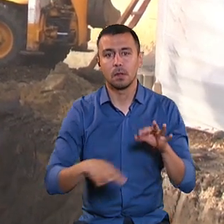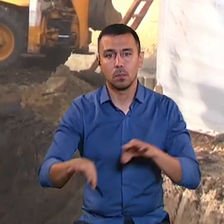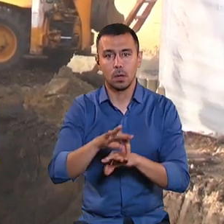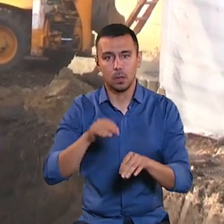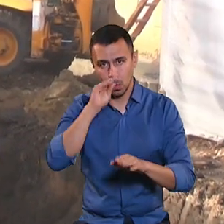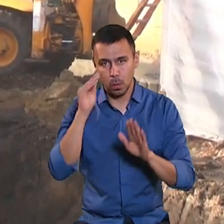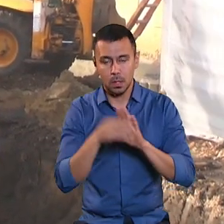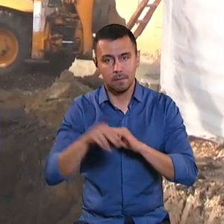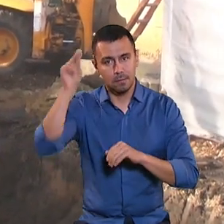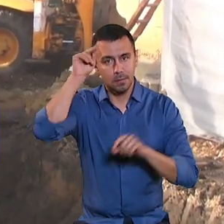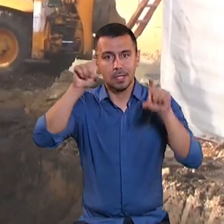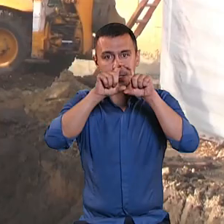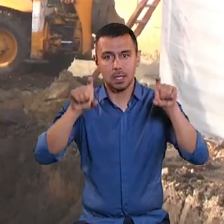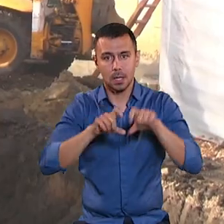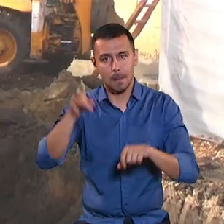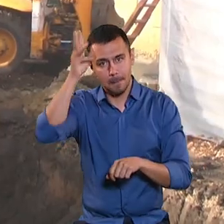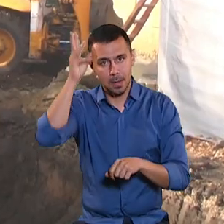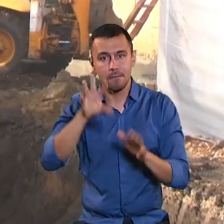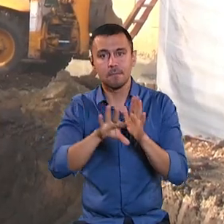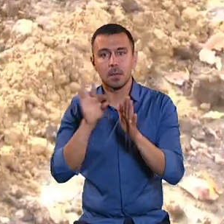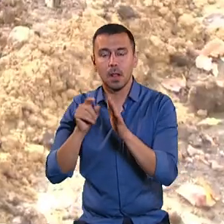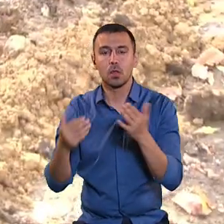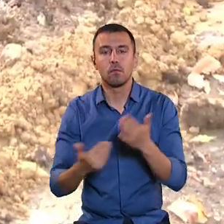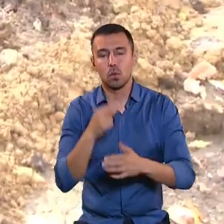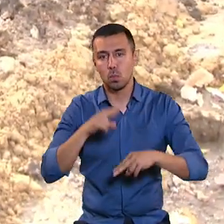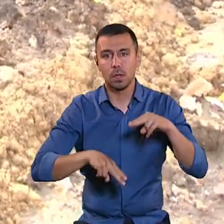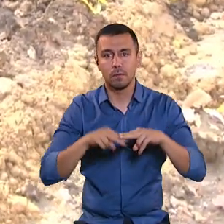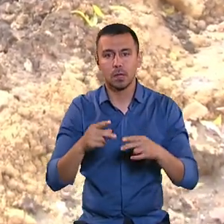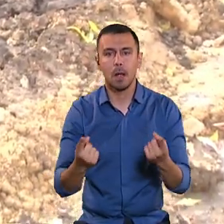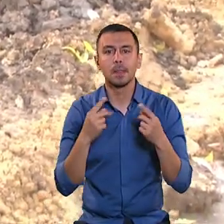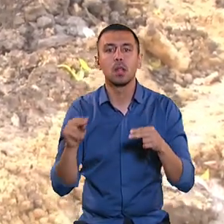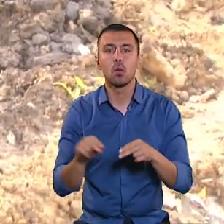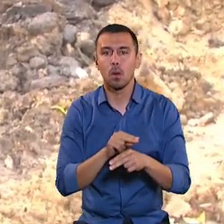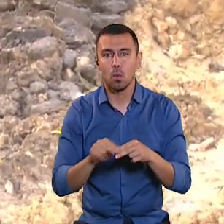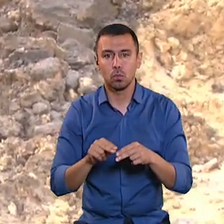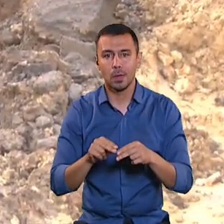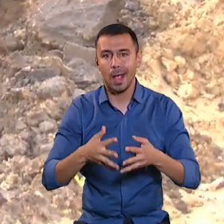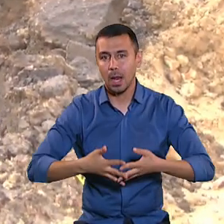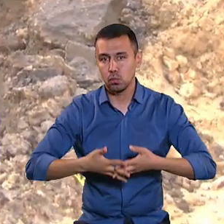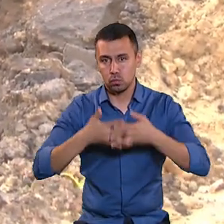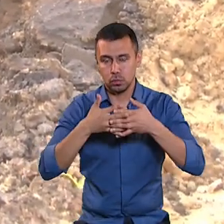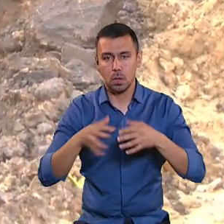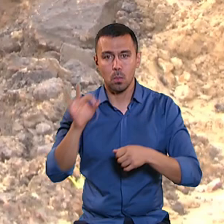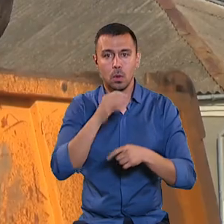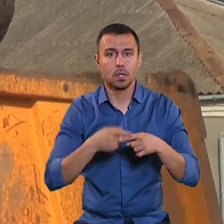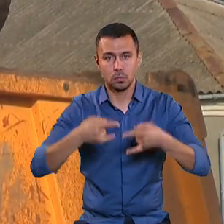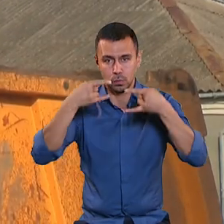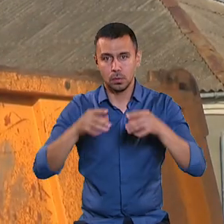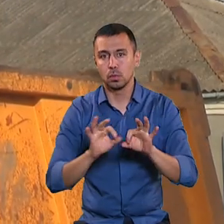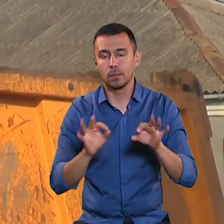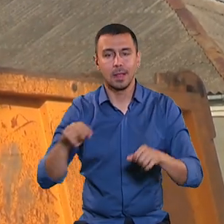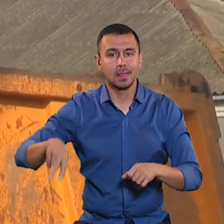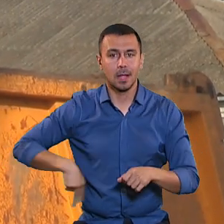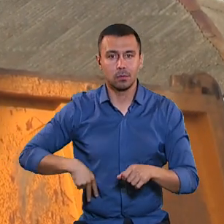укриттів у навчальних закладах Хмельниччини відібрали для нового будівництва капіталь ремонту та реконструкції про це суспільному розповіла